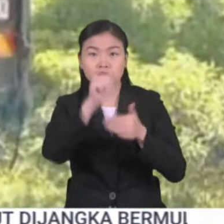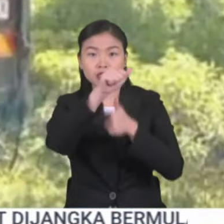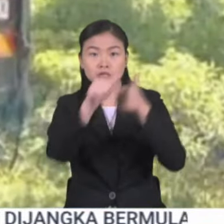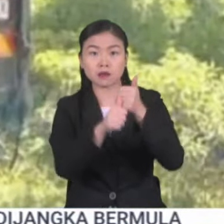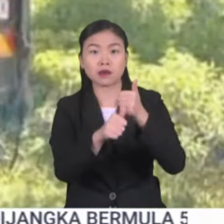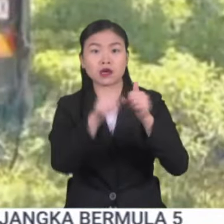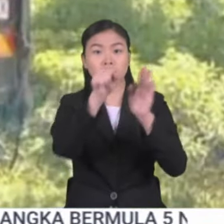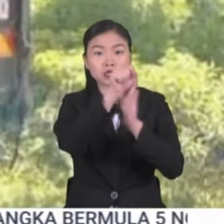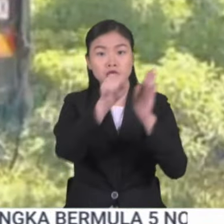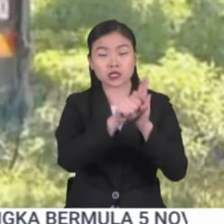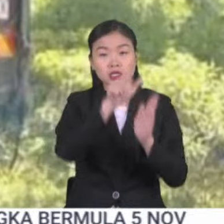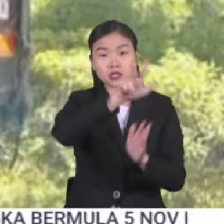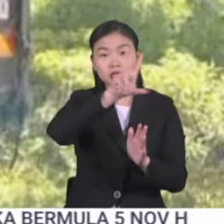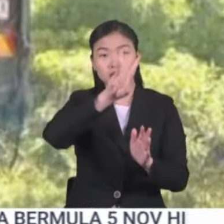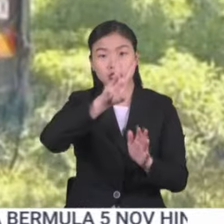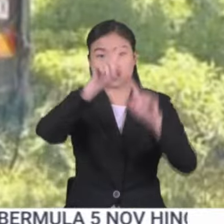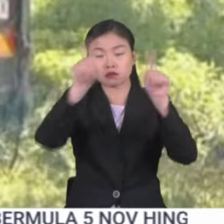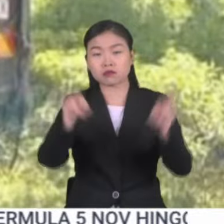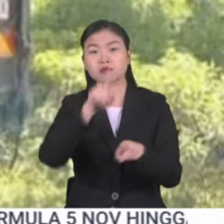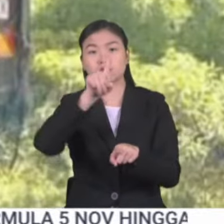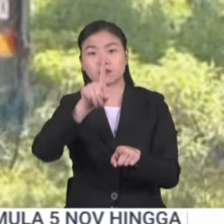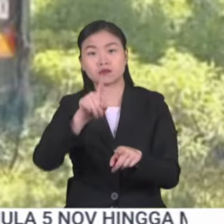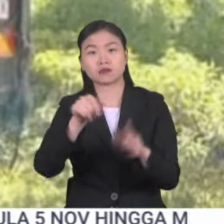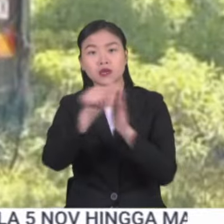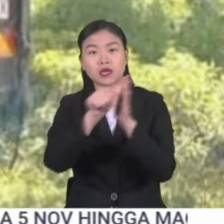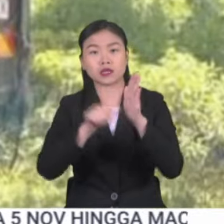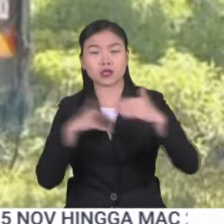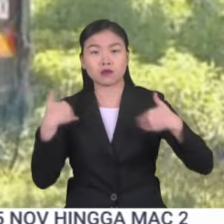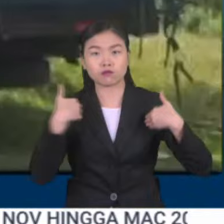361 akta binatang 1953